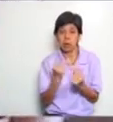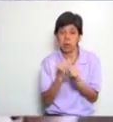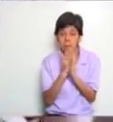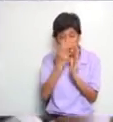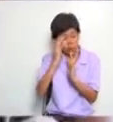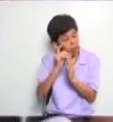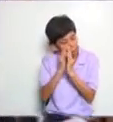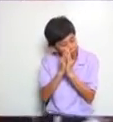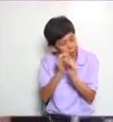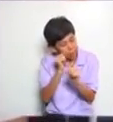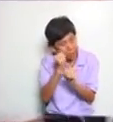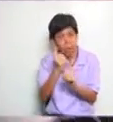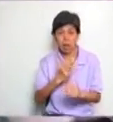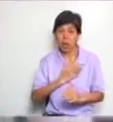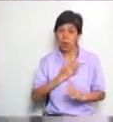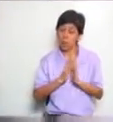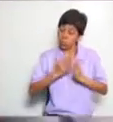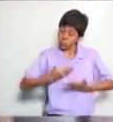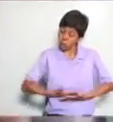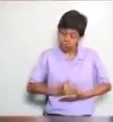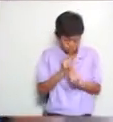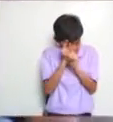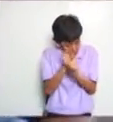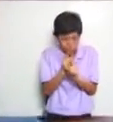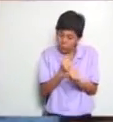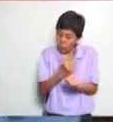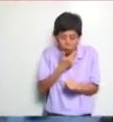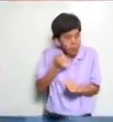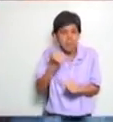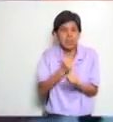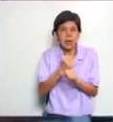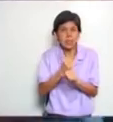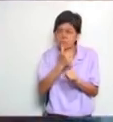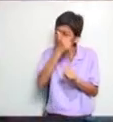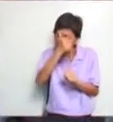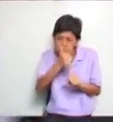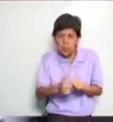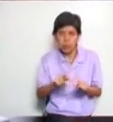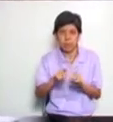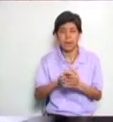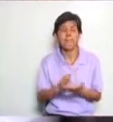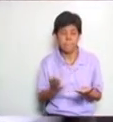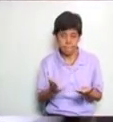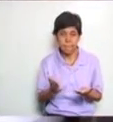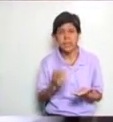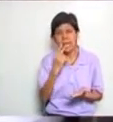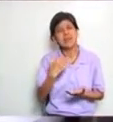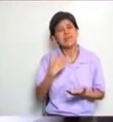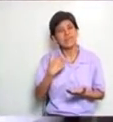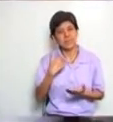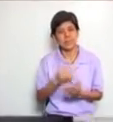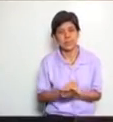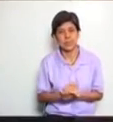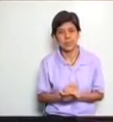แตต้องละชนธร Dom'l ป Sinneอง yes to่ถ้เราถึกพพเจา ต้ละชว Thamli ทำจัใหเบิกมานด้บัญาจะเหนได้ว่า